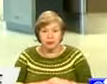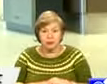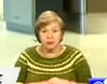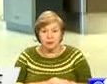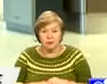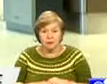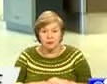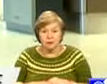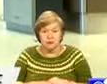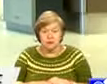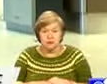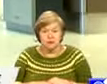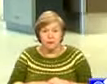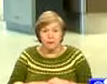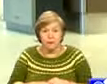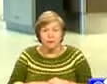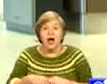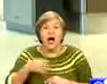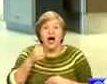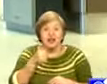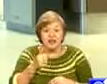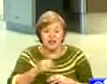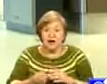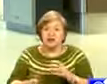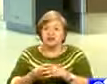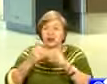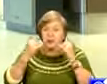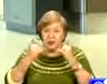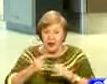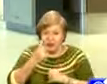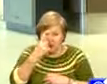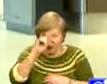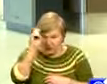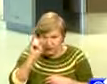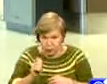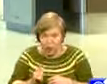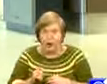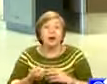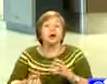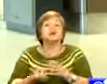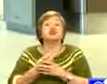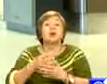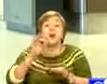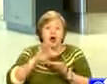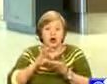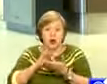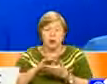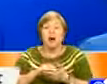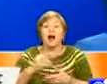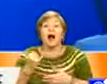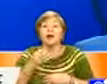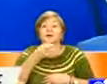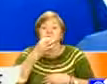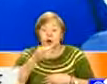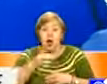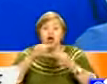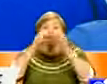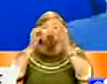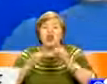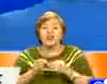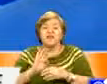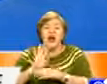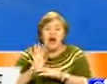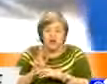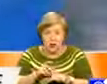Bună ziua, bun găsit tuturor! Într-adevăr, de astăzi, 1 februarie, intră în vigoare regula potrivit căreia certificatul COVID